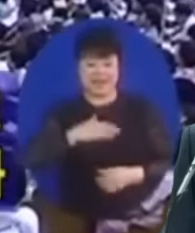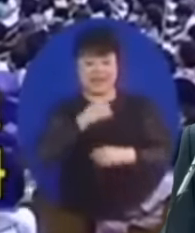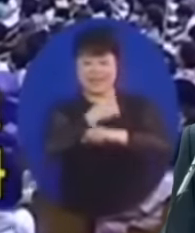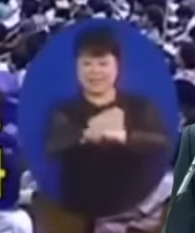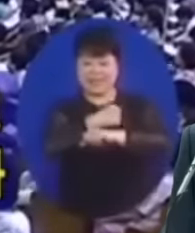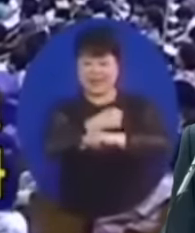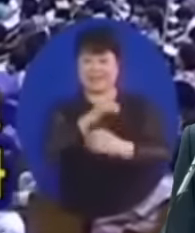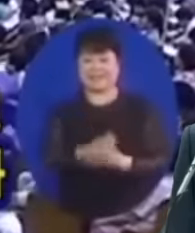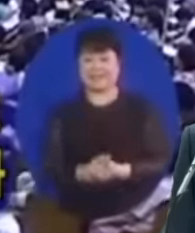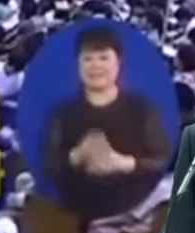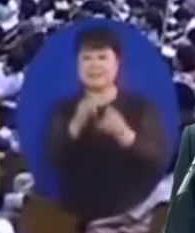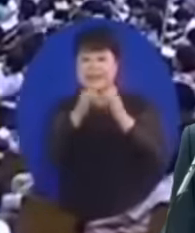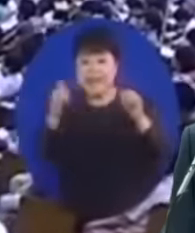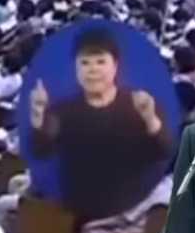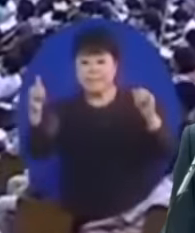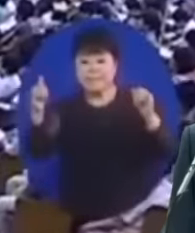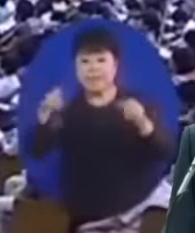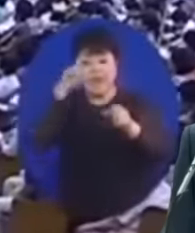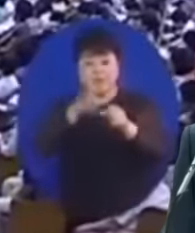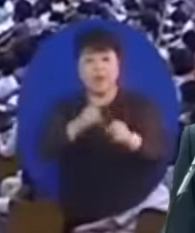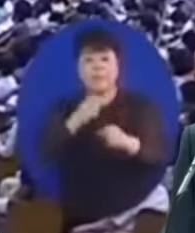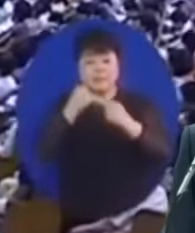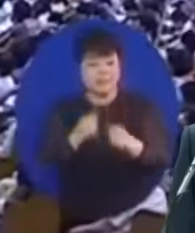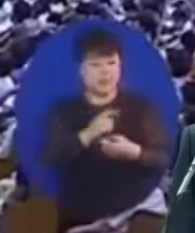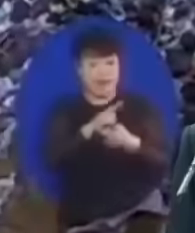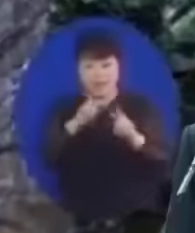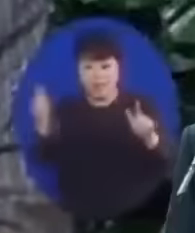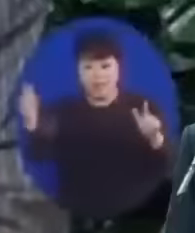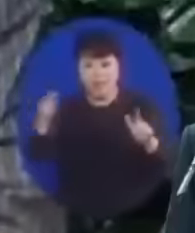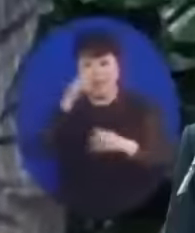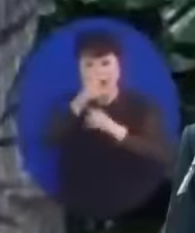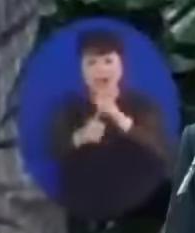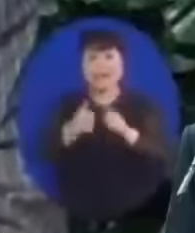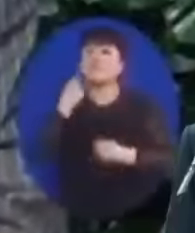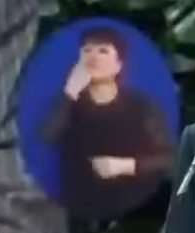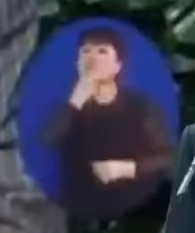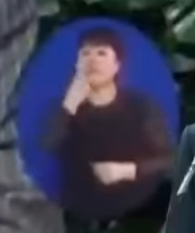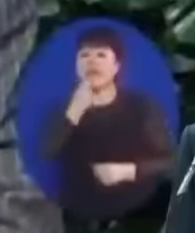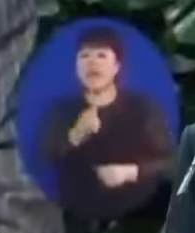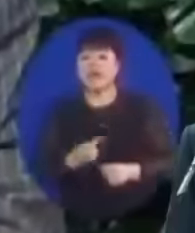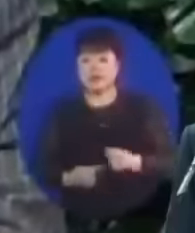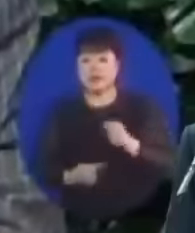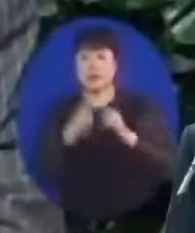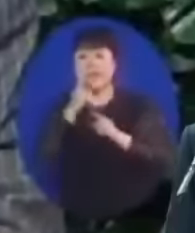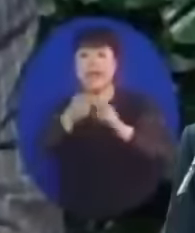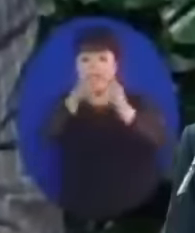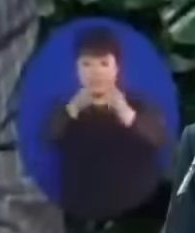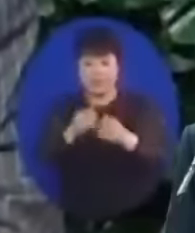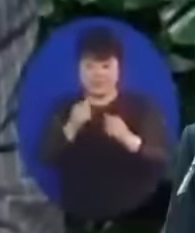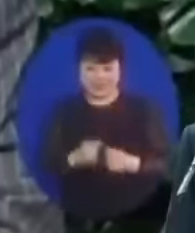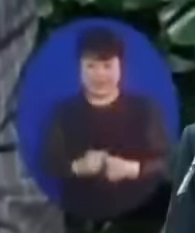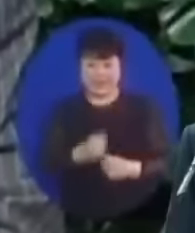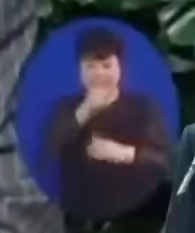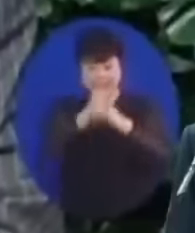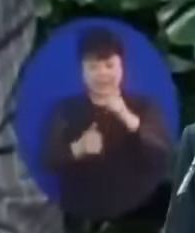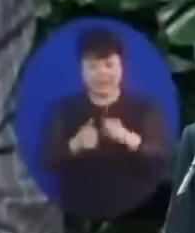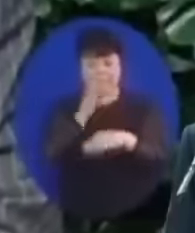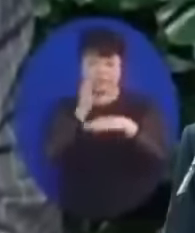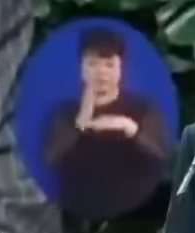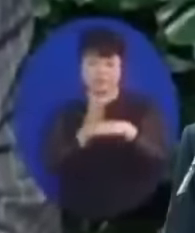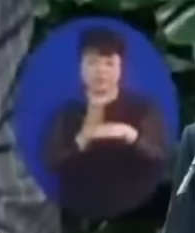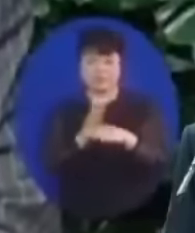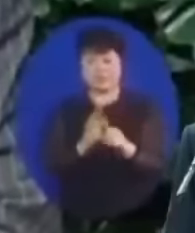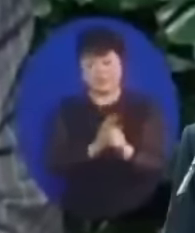알게 하려 하십니다. 사람이 떡으로만 사는 것이 아니요 하나님의 입으로 나오는 말씀으로 산다. 그러므로 하나님